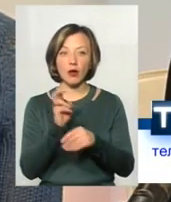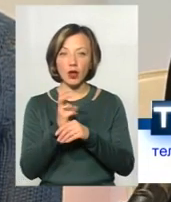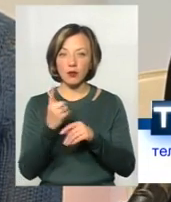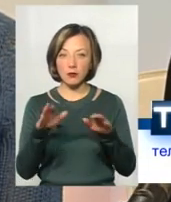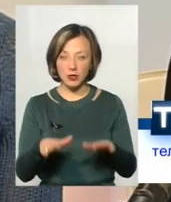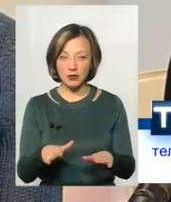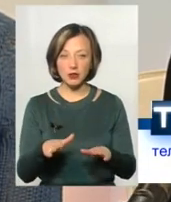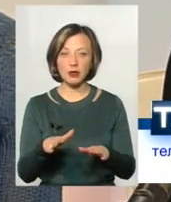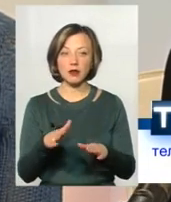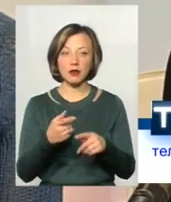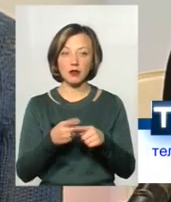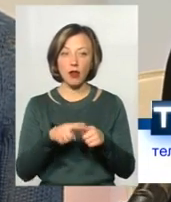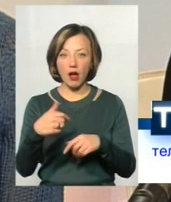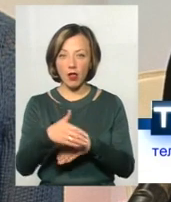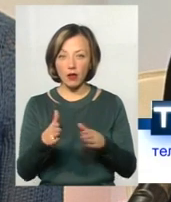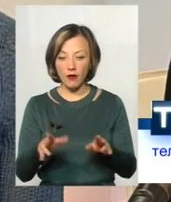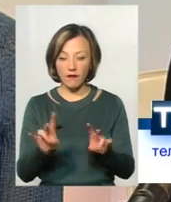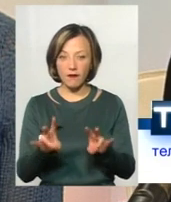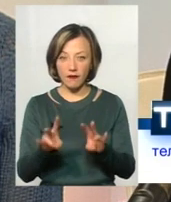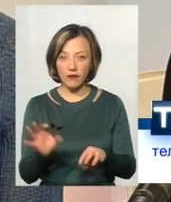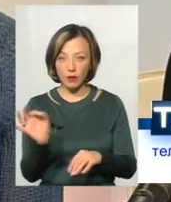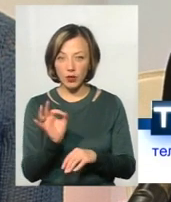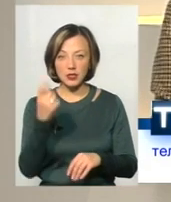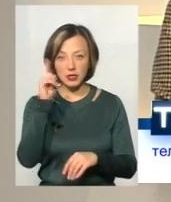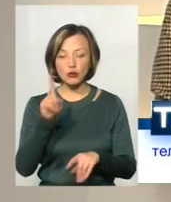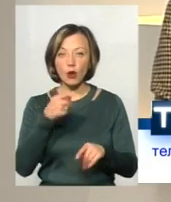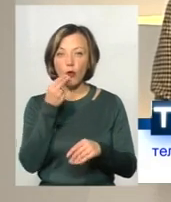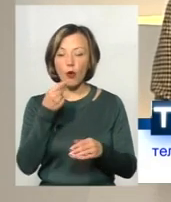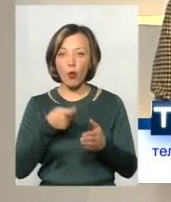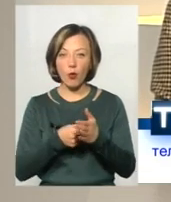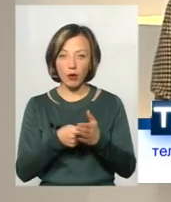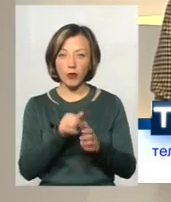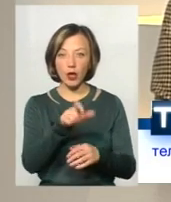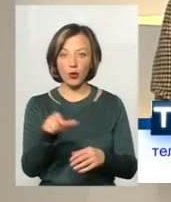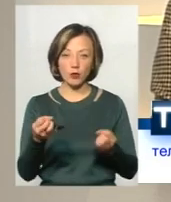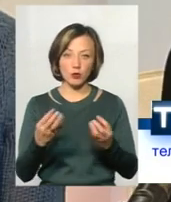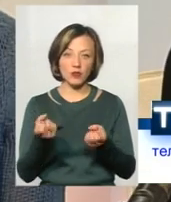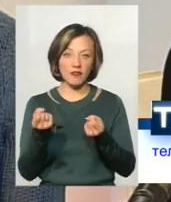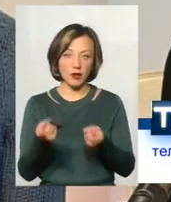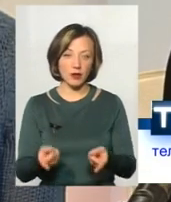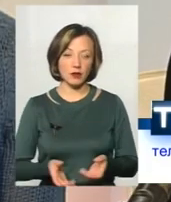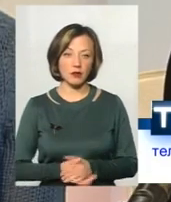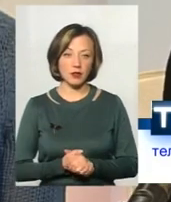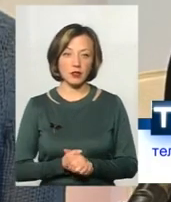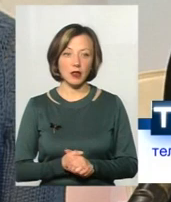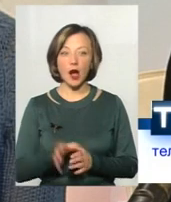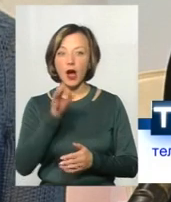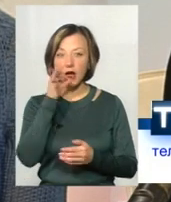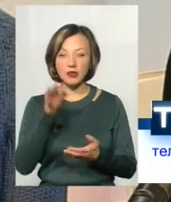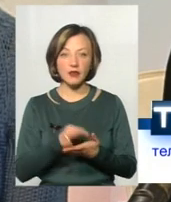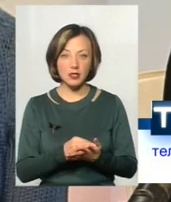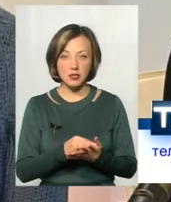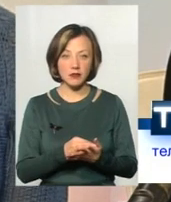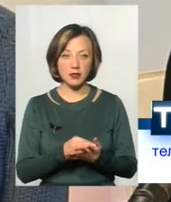понимаю, что она ходит в лоток, ходила в лоток, она знает, что такое корм, и люди просто выкидывают. То есть